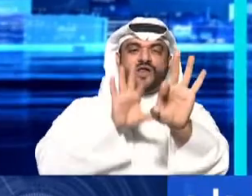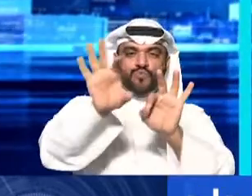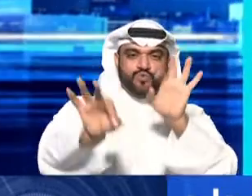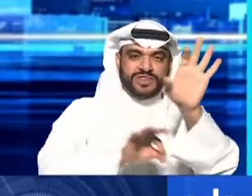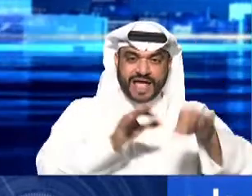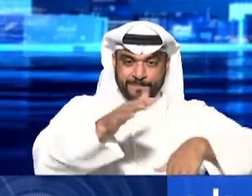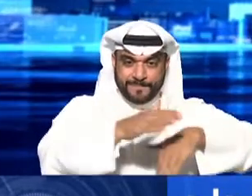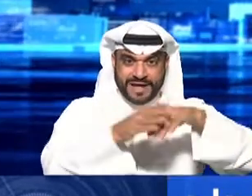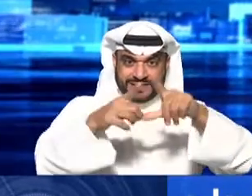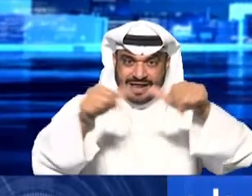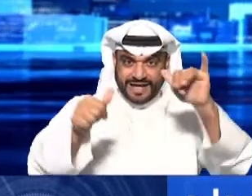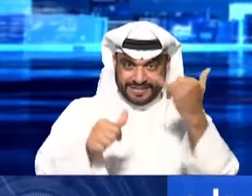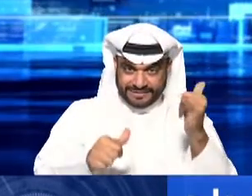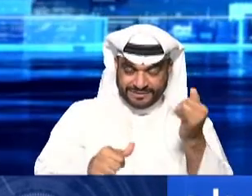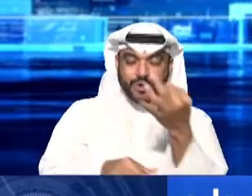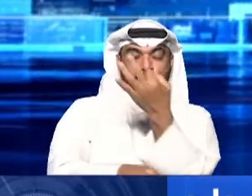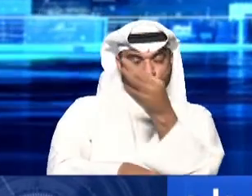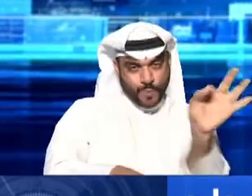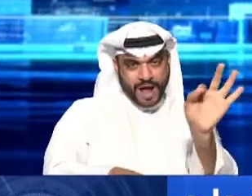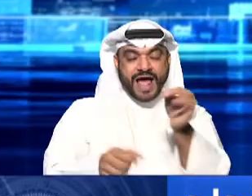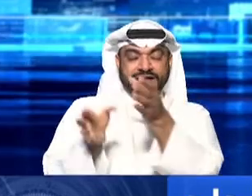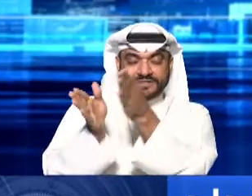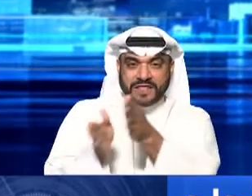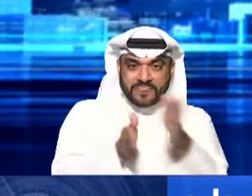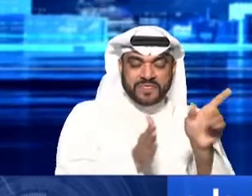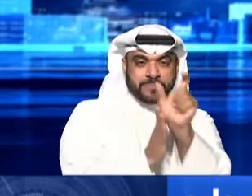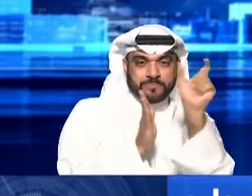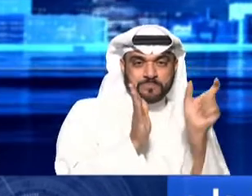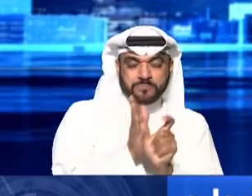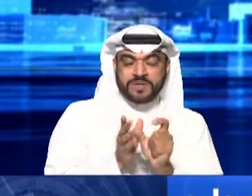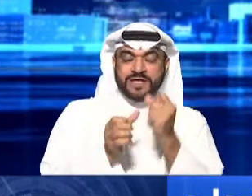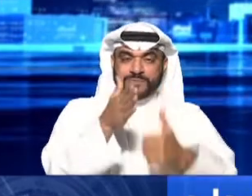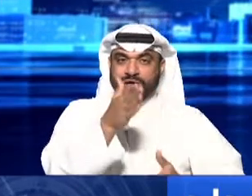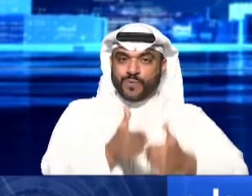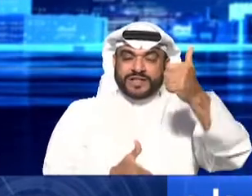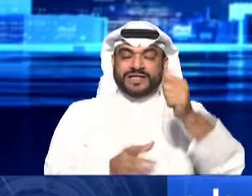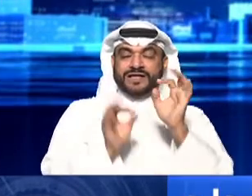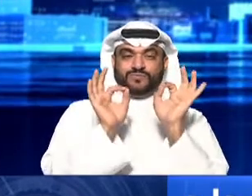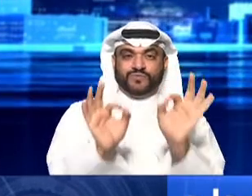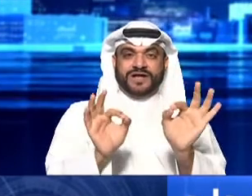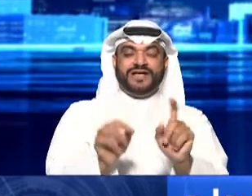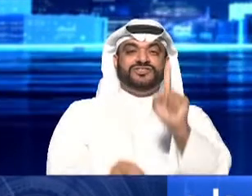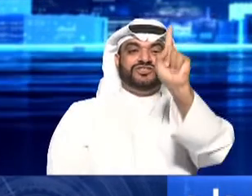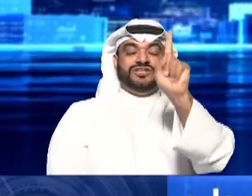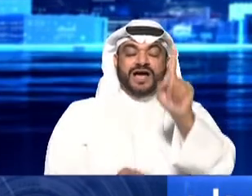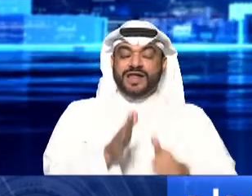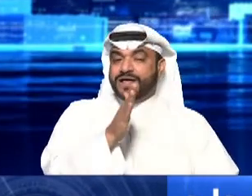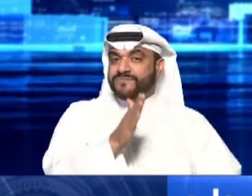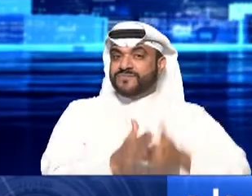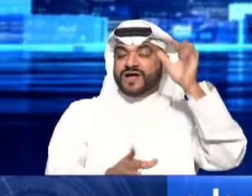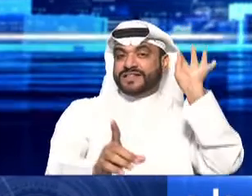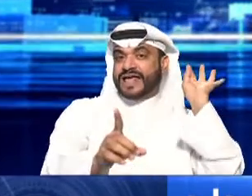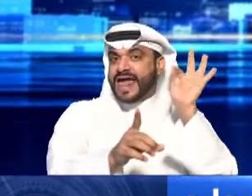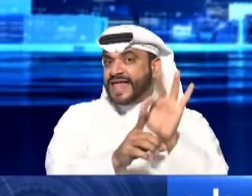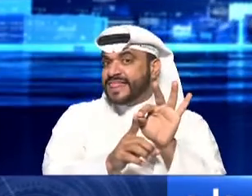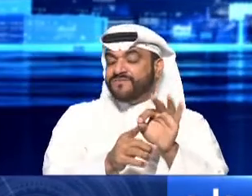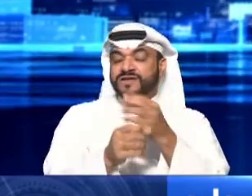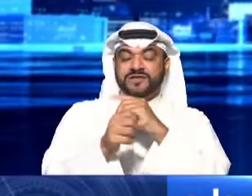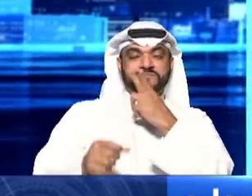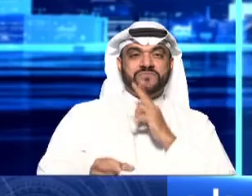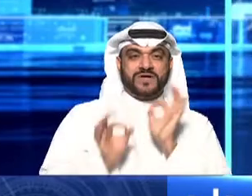المشاركة وللجهات القائمة على الإعداد لهذه الدورة التوفيق والسداد لتحقيق أهدافها